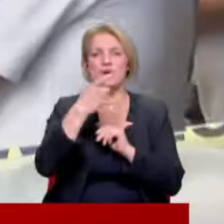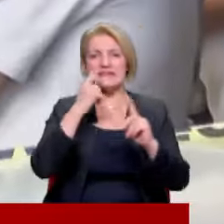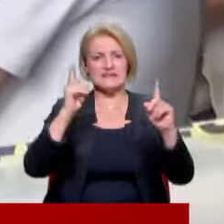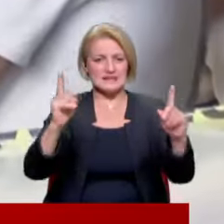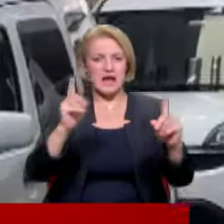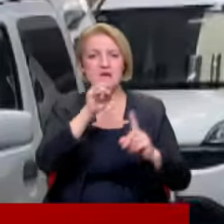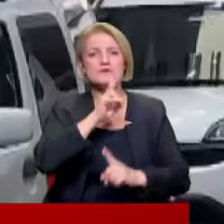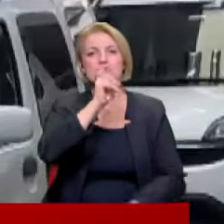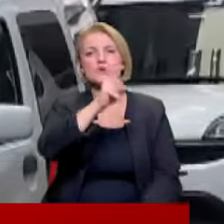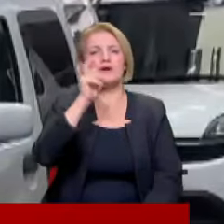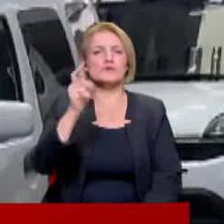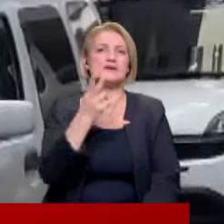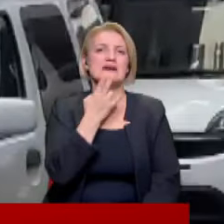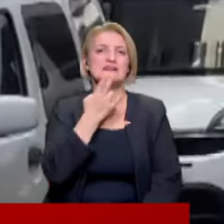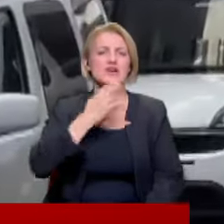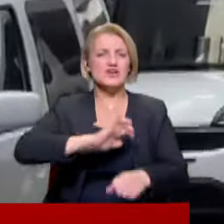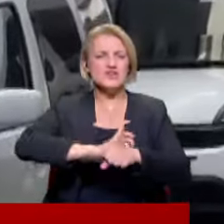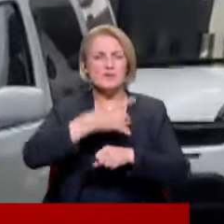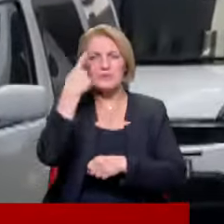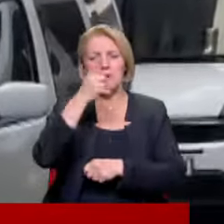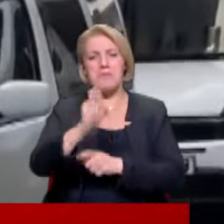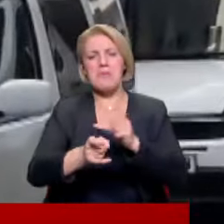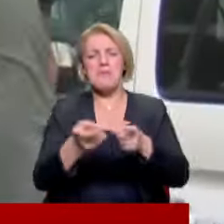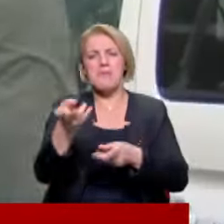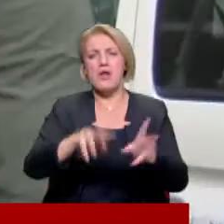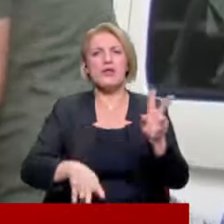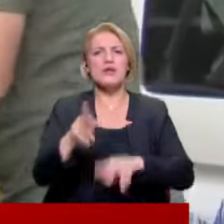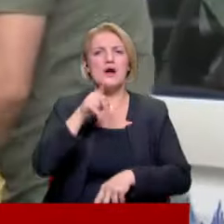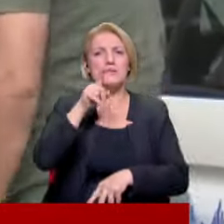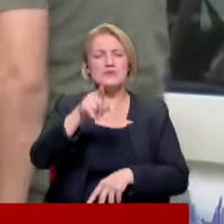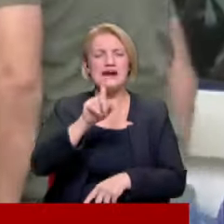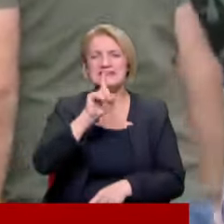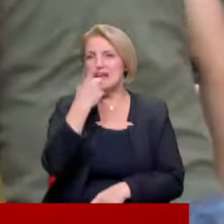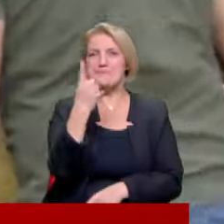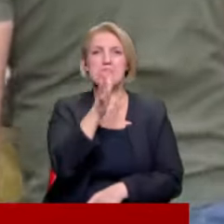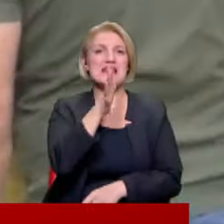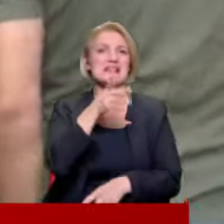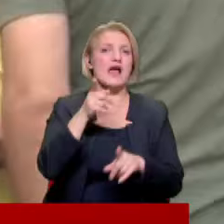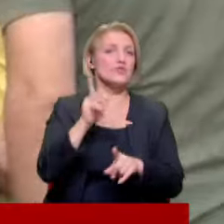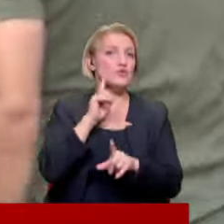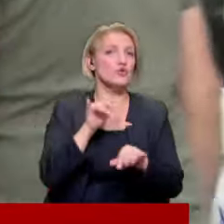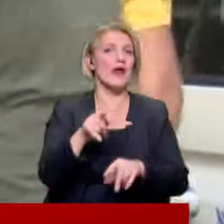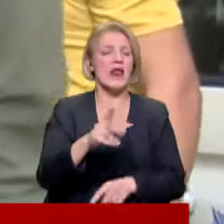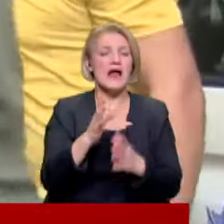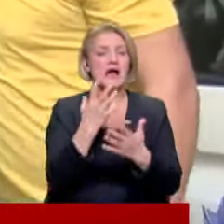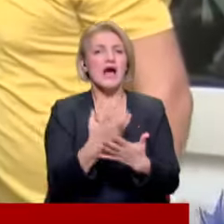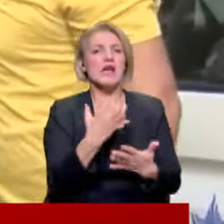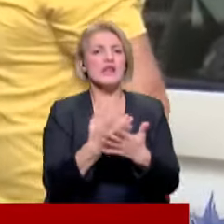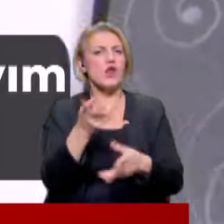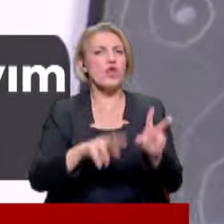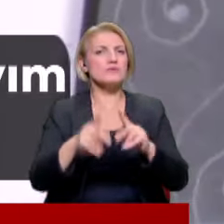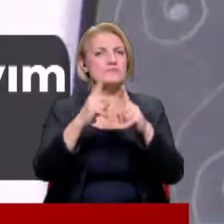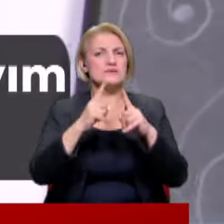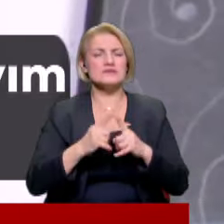yılında 299 kadın şiddet kurbanı oldu. Üstelik bunlar sadece bilinen, duyulan, kayıtlara geçen